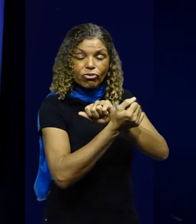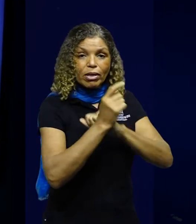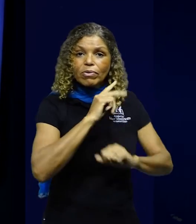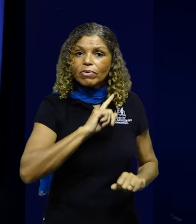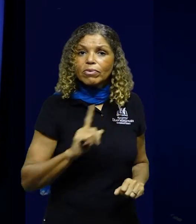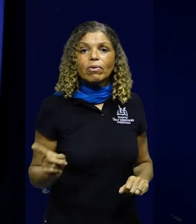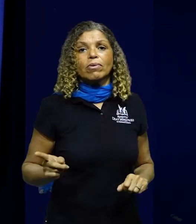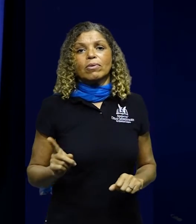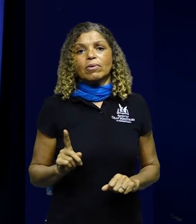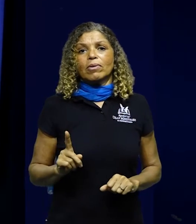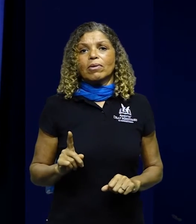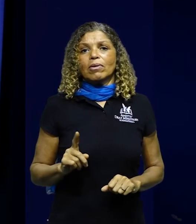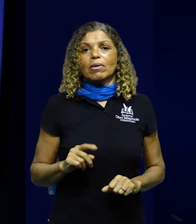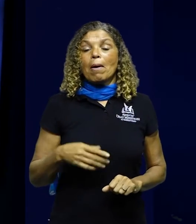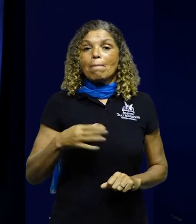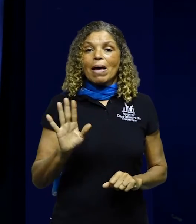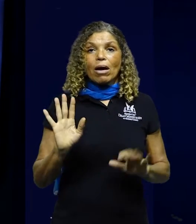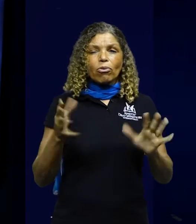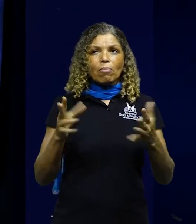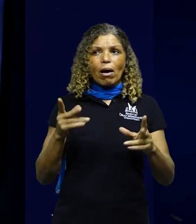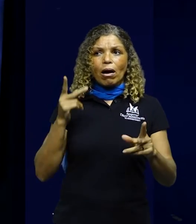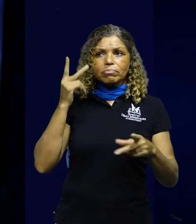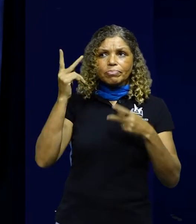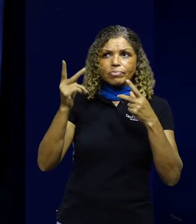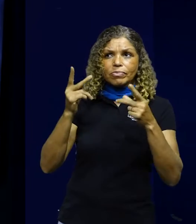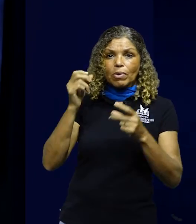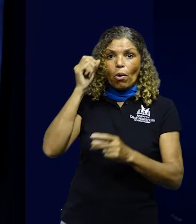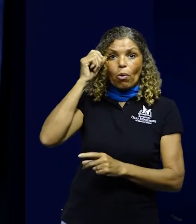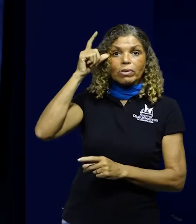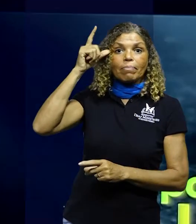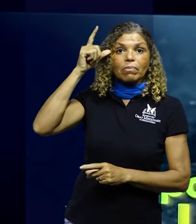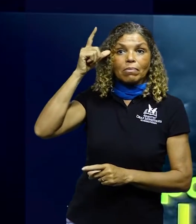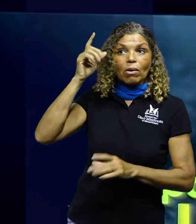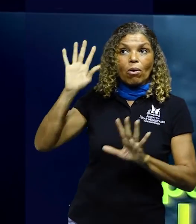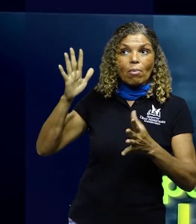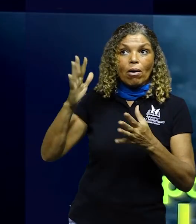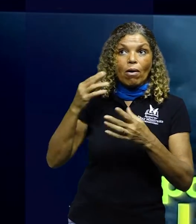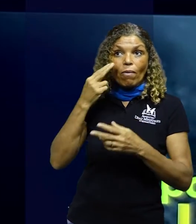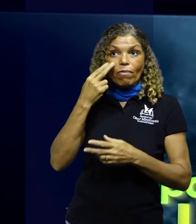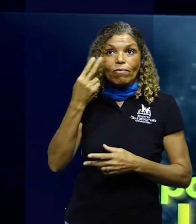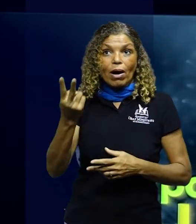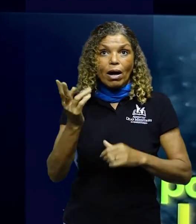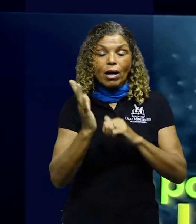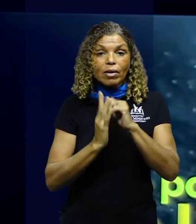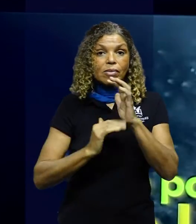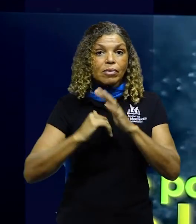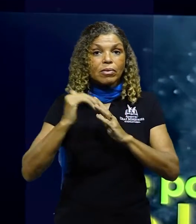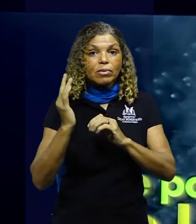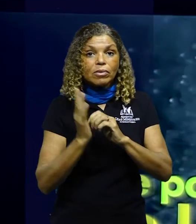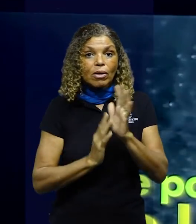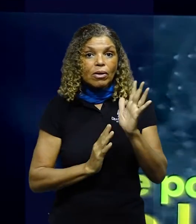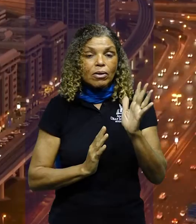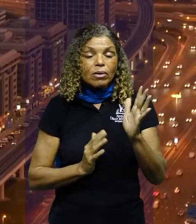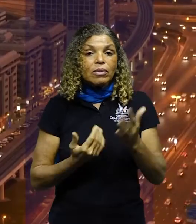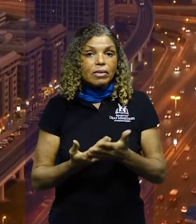changer, mais plutôt notre conception de la liberté et du bonheur. Le bonheur ne peut